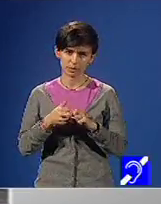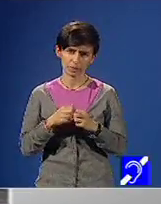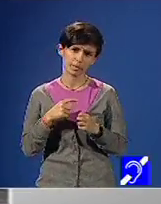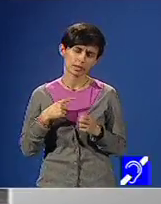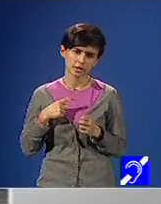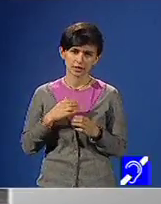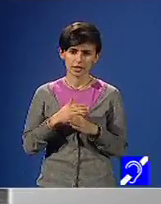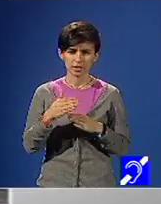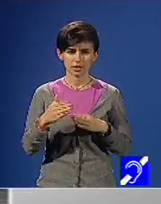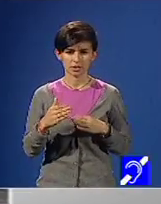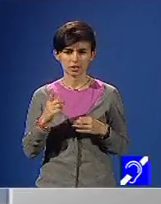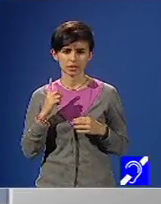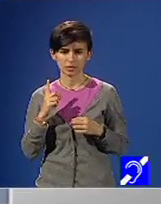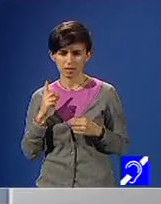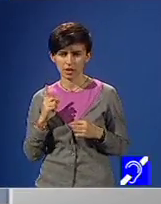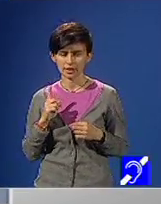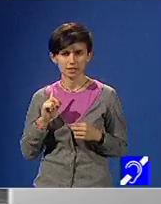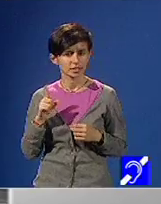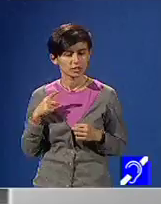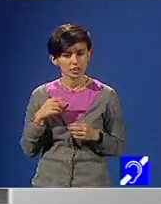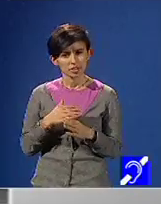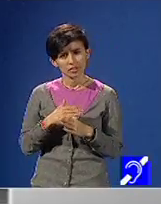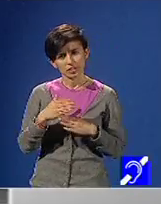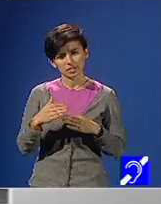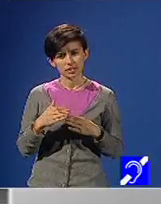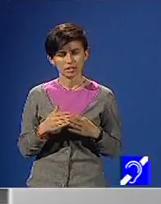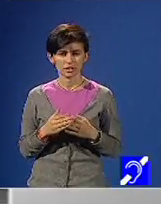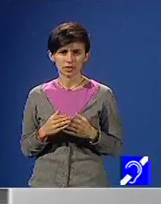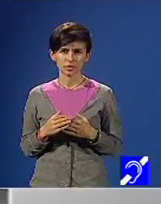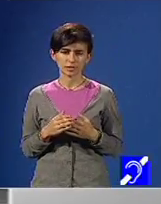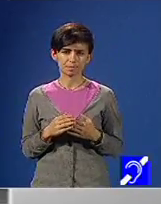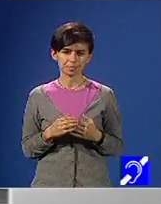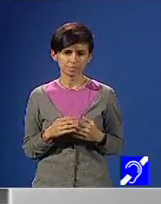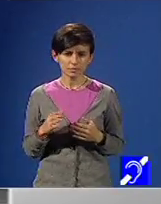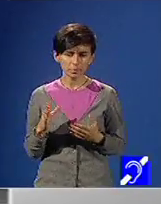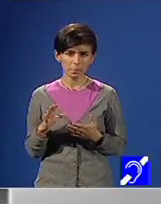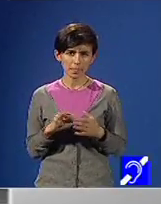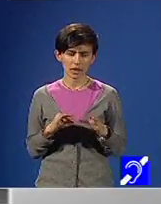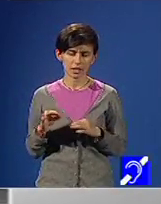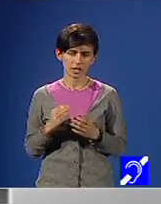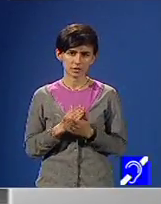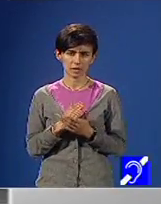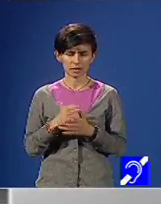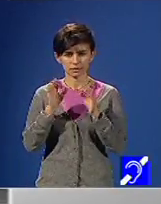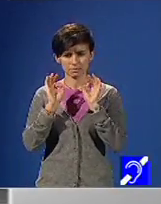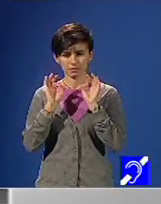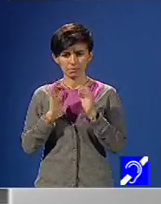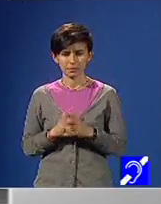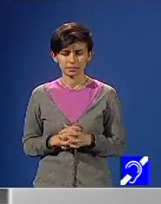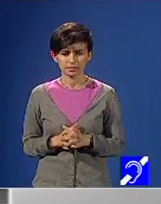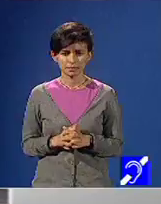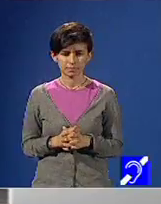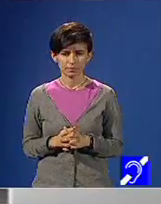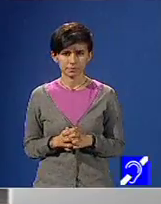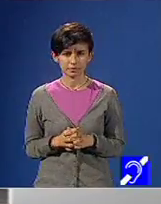este prea târziu să ia atitudine și să se orienteze către un serviciu specializat. În cadrul